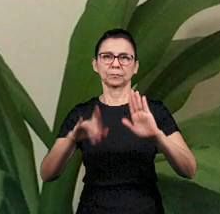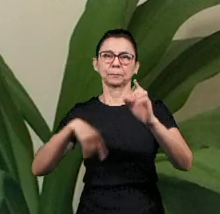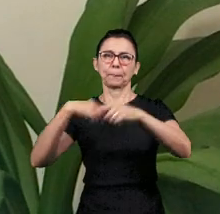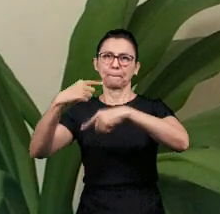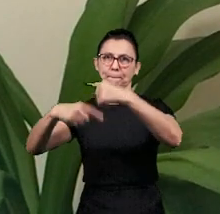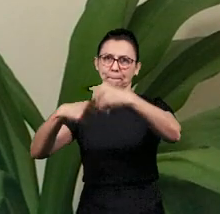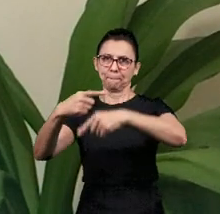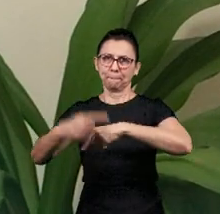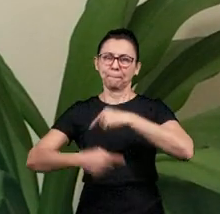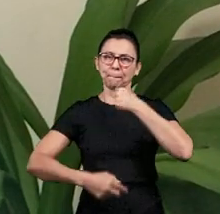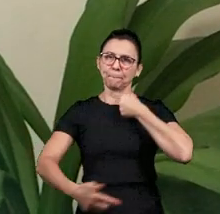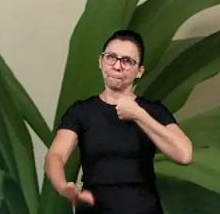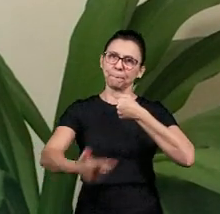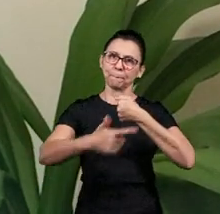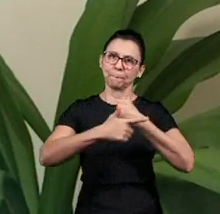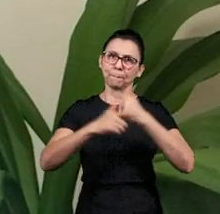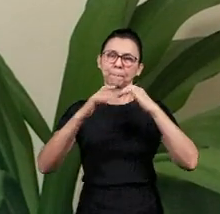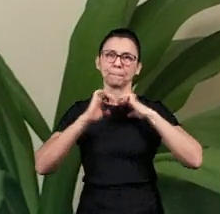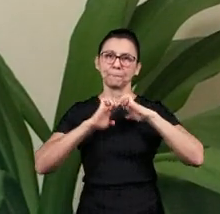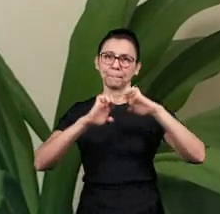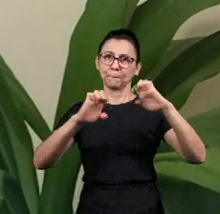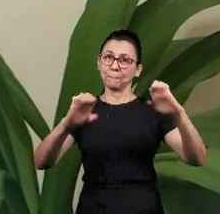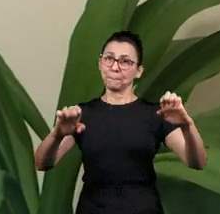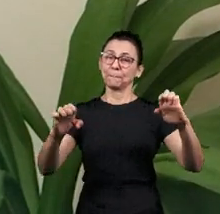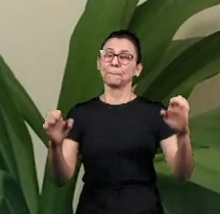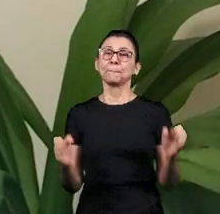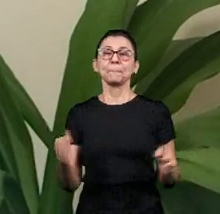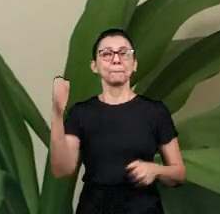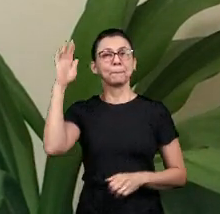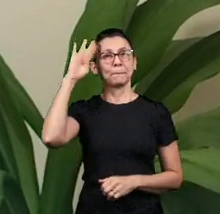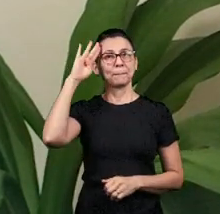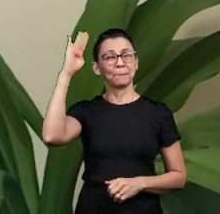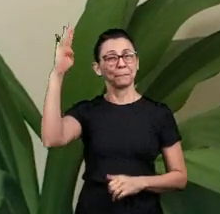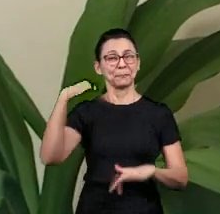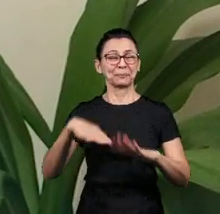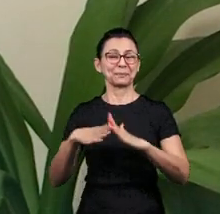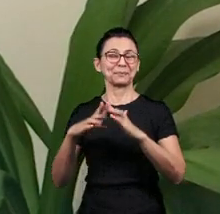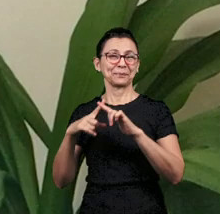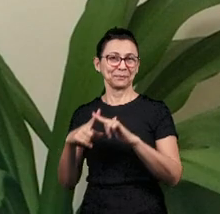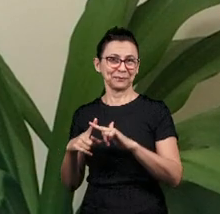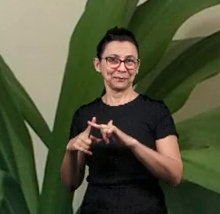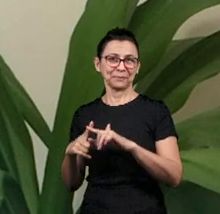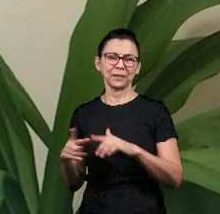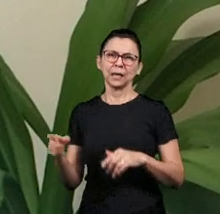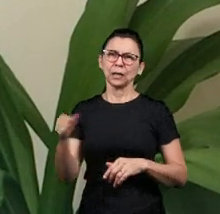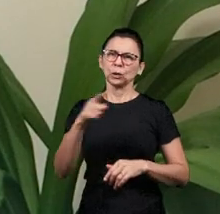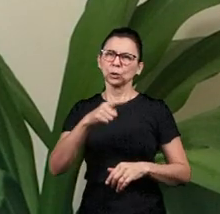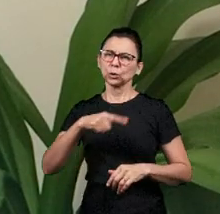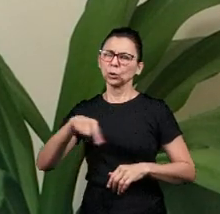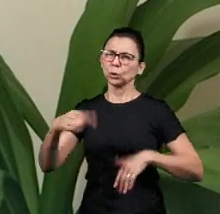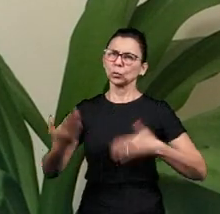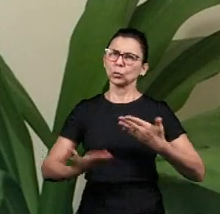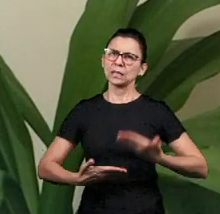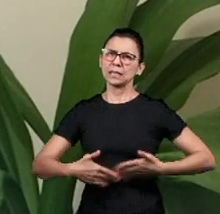La fonction d'évangéliser revient principalement à la brebis. Tout chrétien en Jésus, il a naturellement le